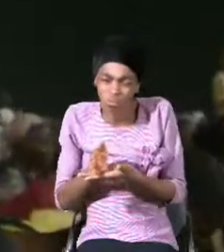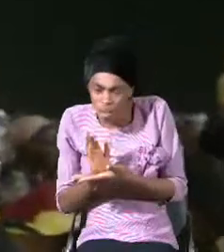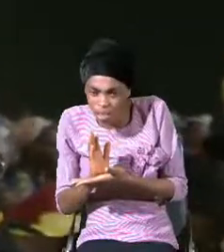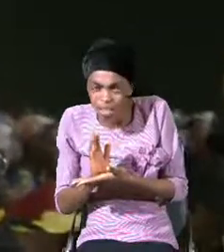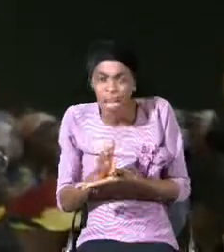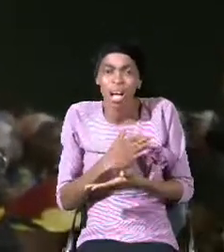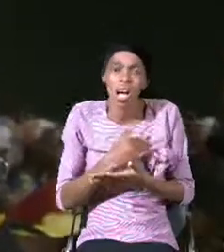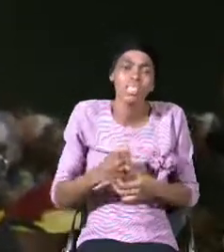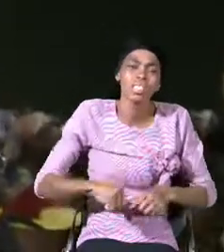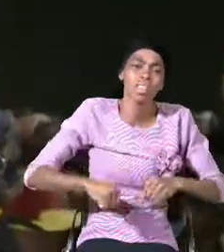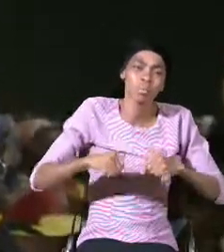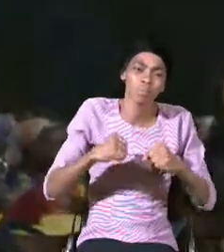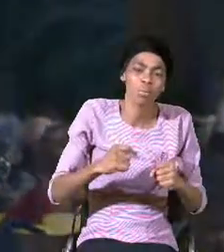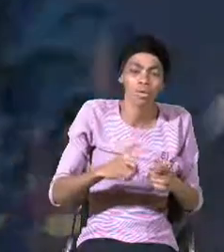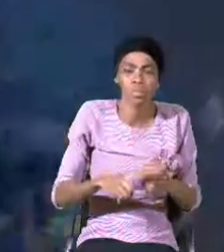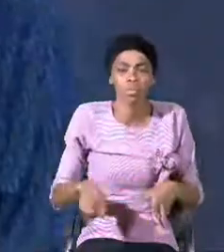bonnes capacités